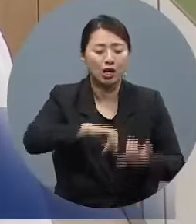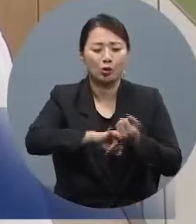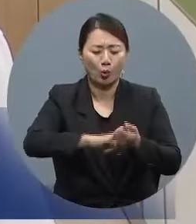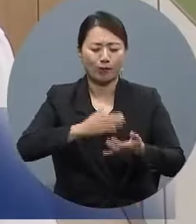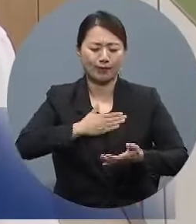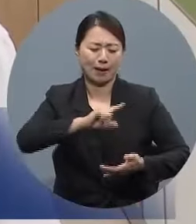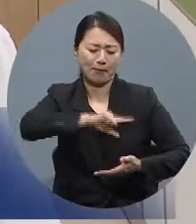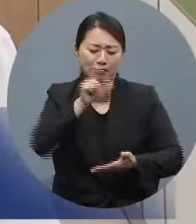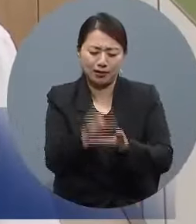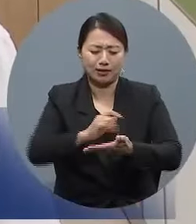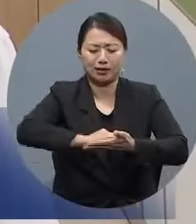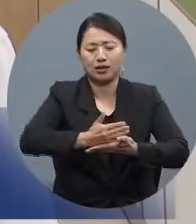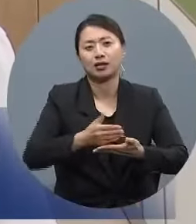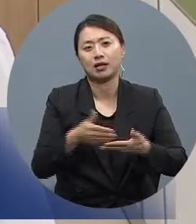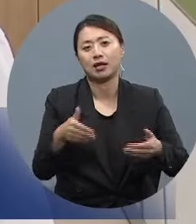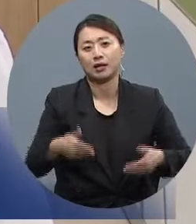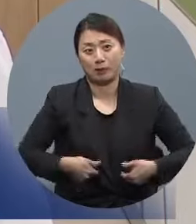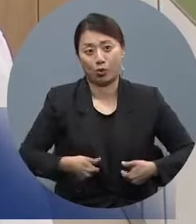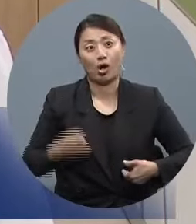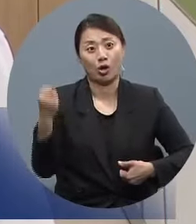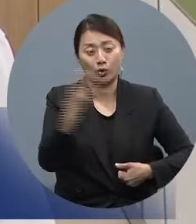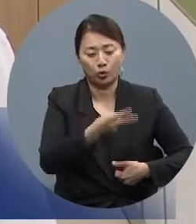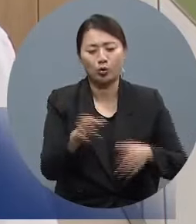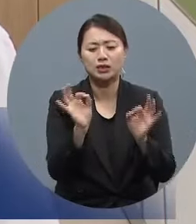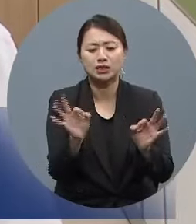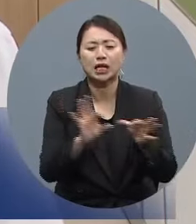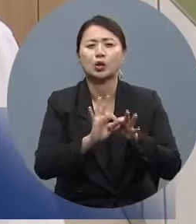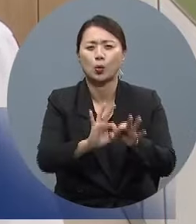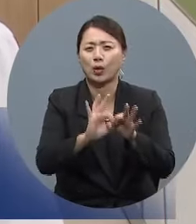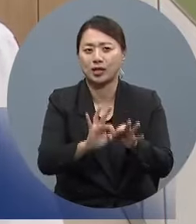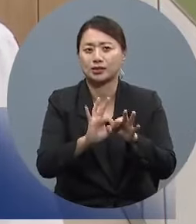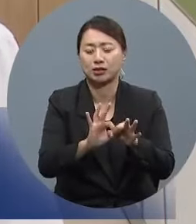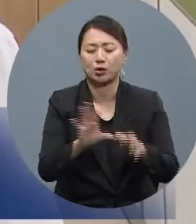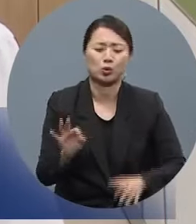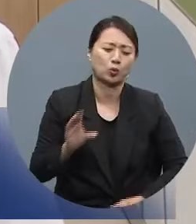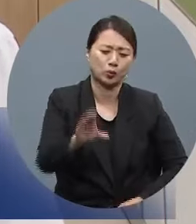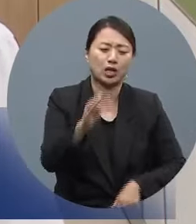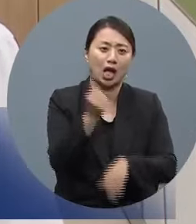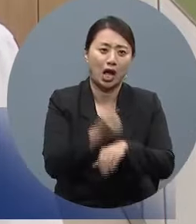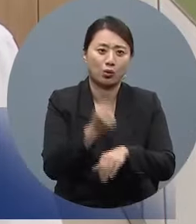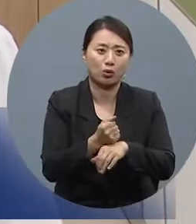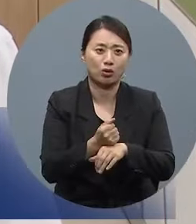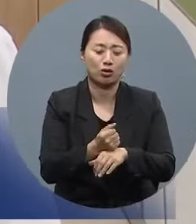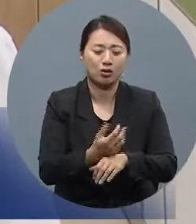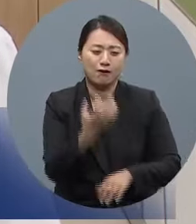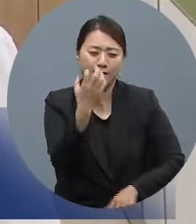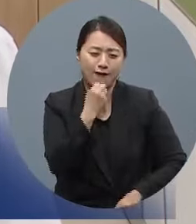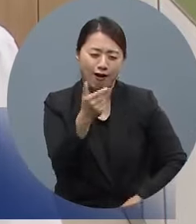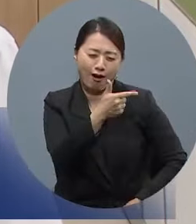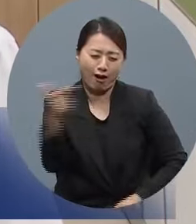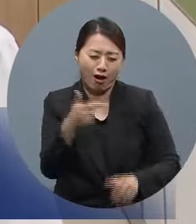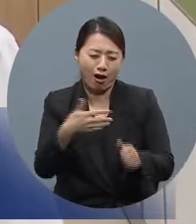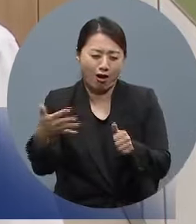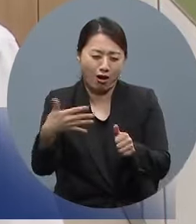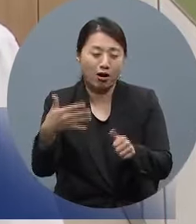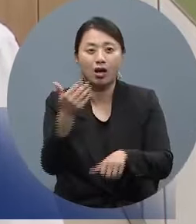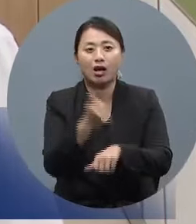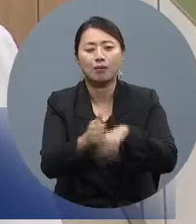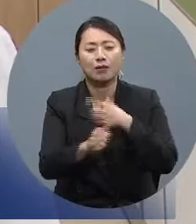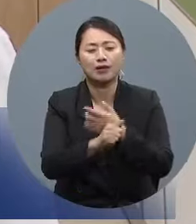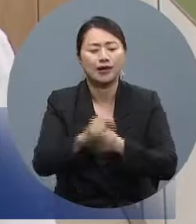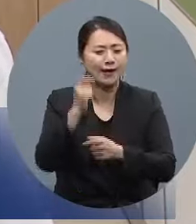계좌를 이용하여 증권사 등 제도권 금융회사를 통해서 해야 하고 원금과 고수익을 동시에 보장한다고 투자를